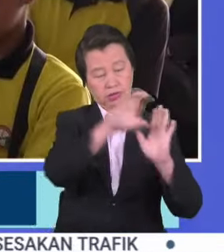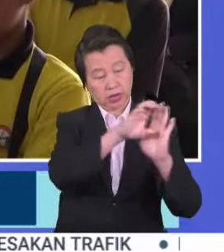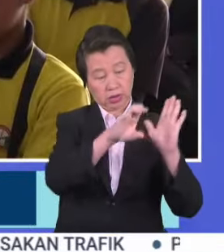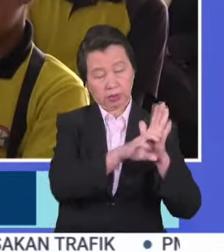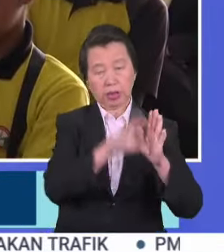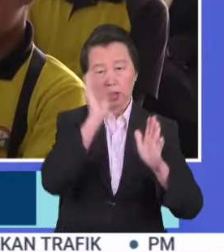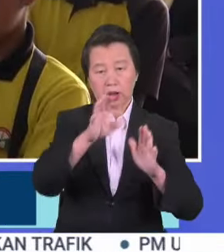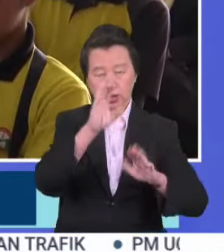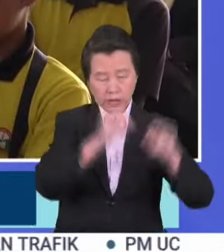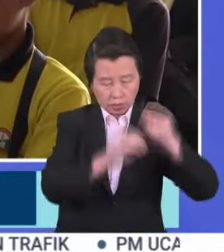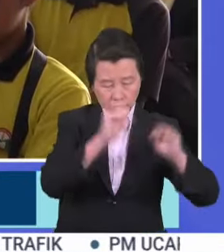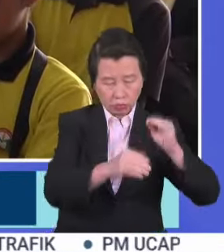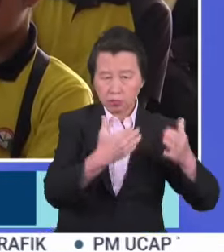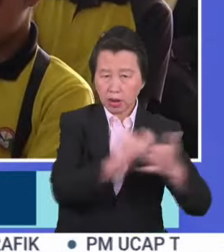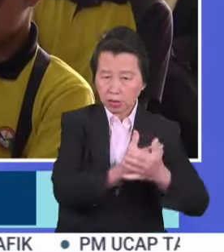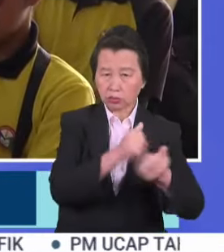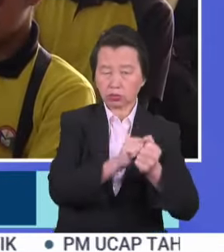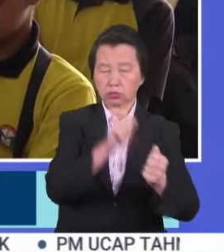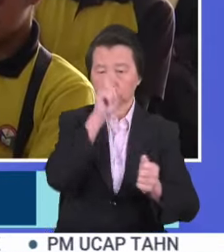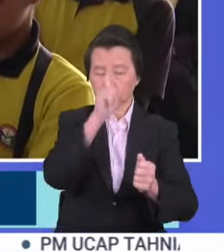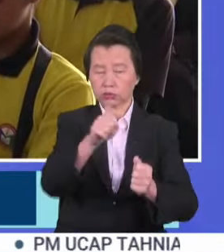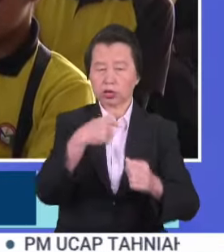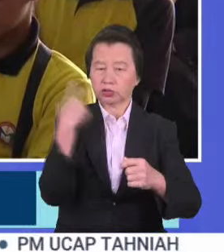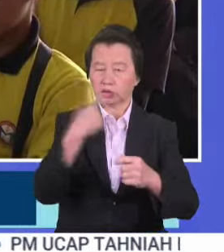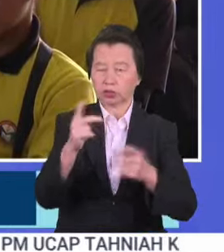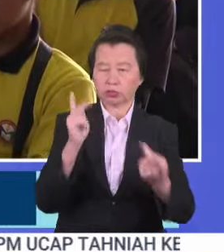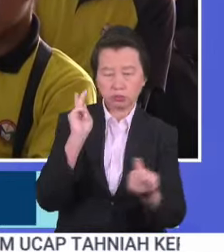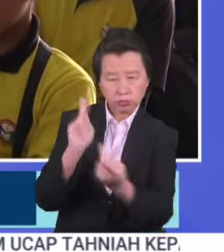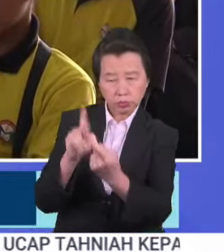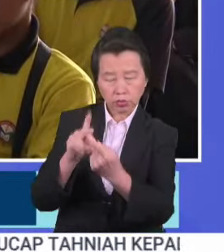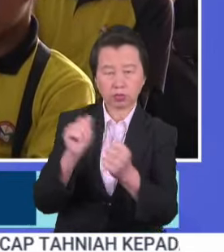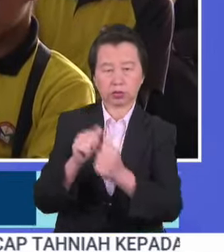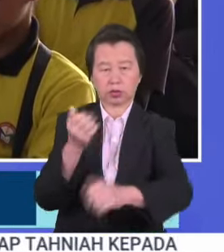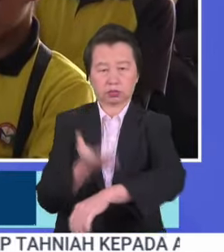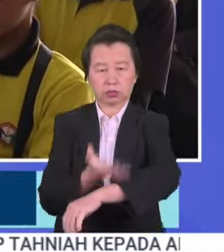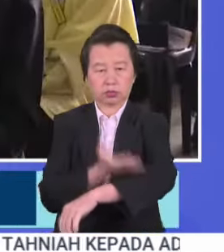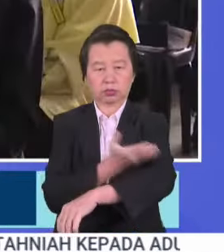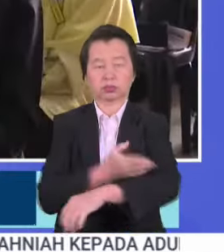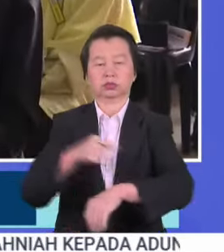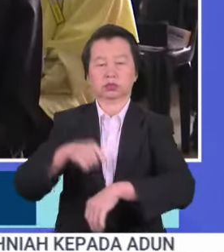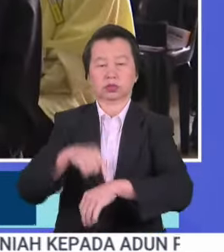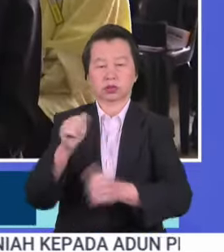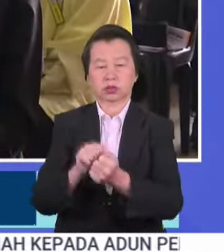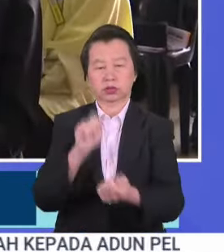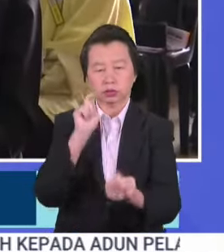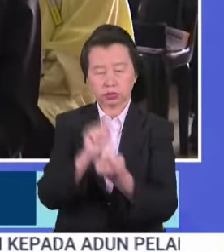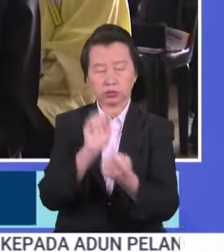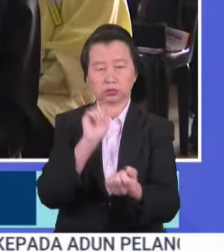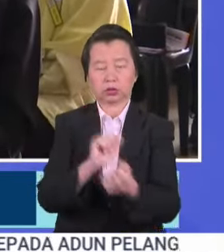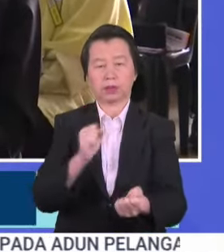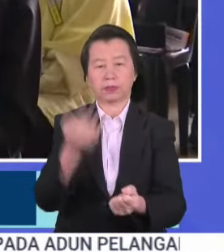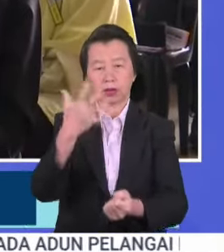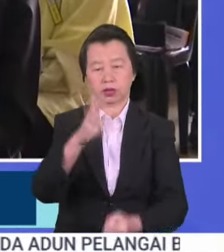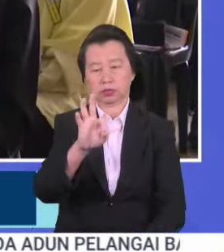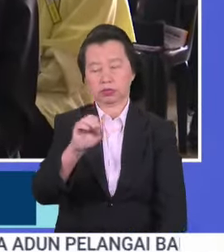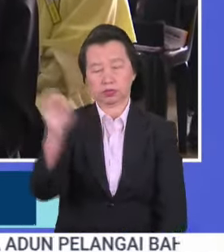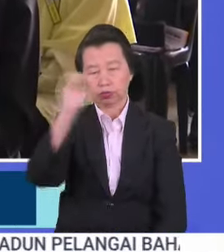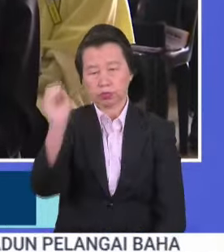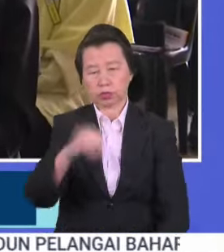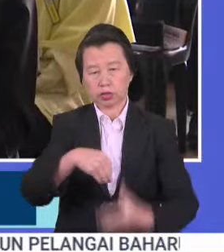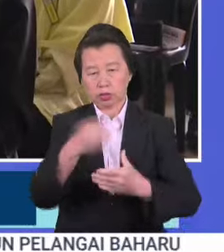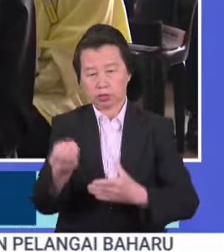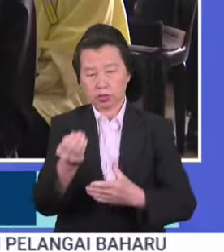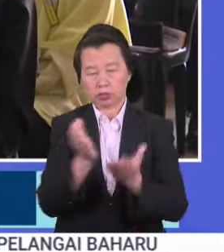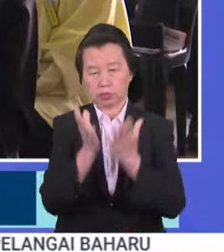itu akan dikemaskini bagi memastikan ia sentiasa seiring dengan perkembangan semasa. Ini dibuktikan dengan lebih 90% graduan